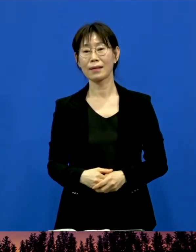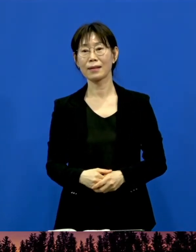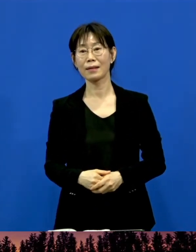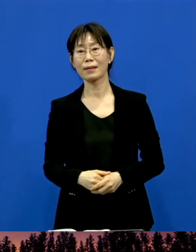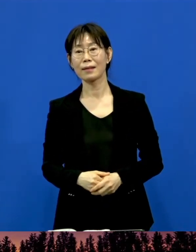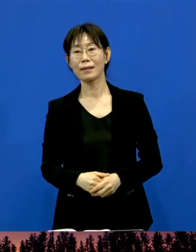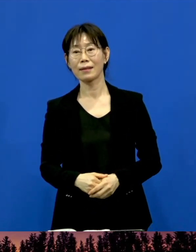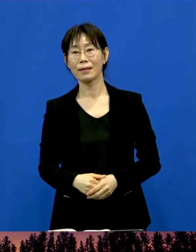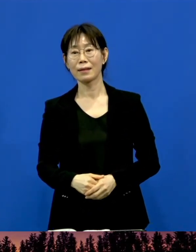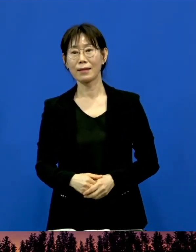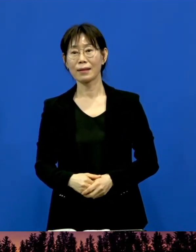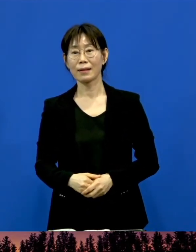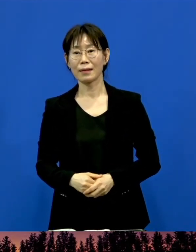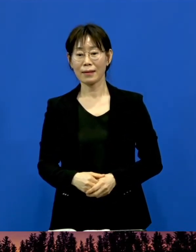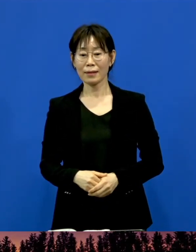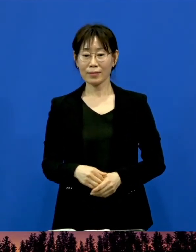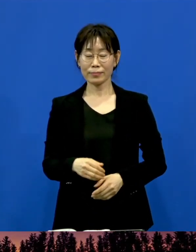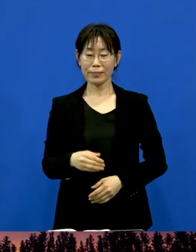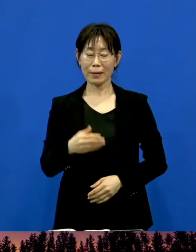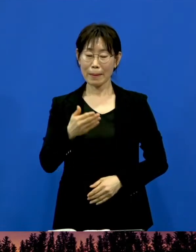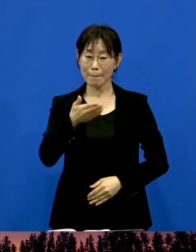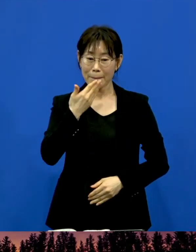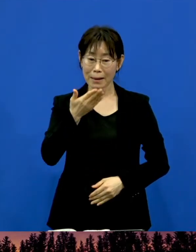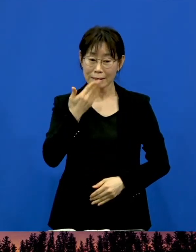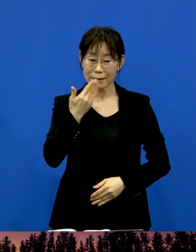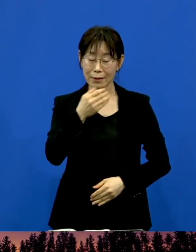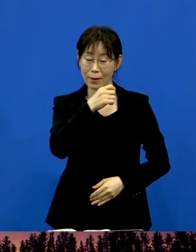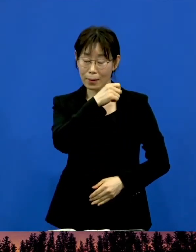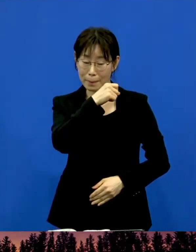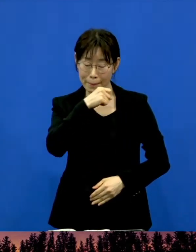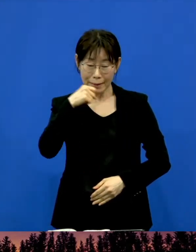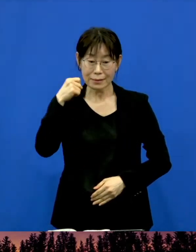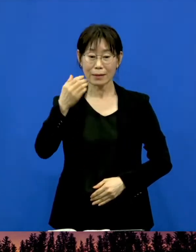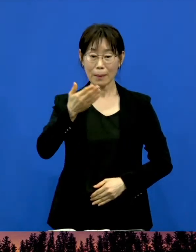그렇게 되죠. 감각기관이 망가진 거예요.